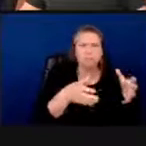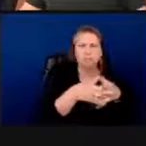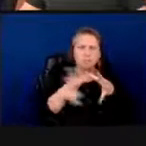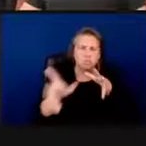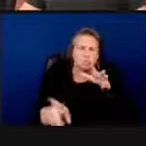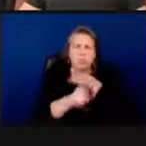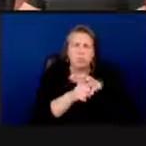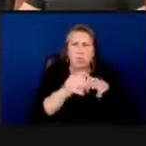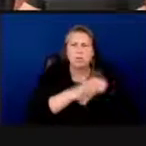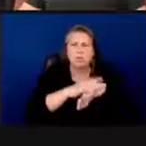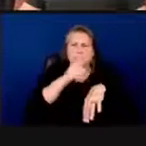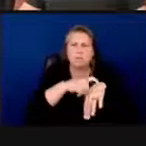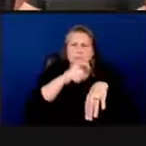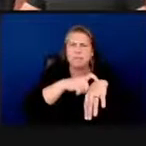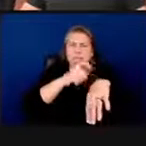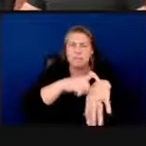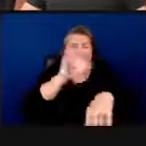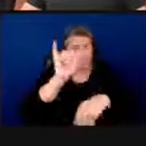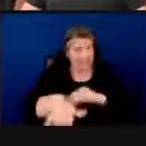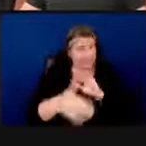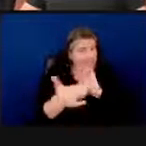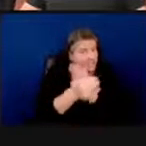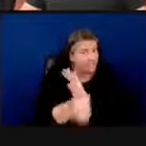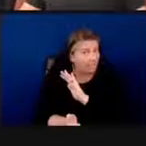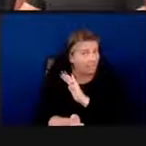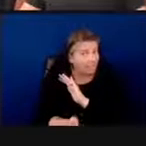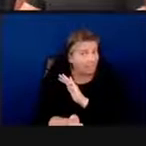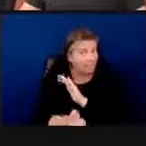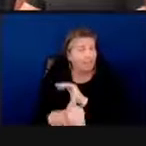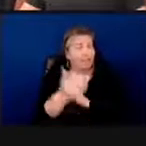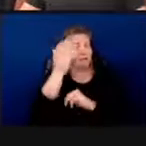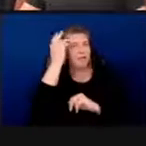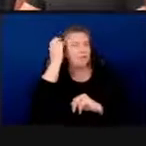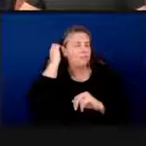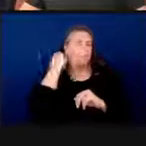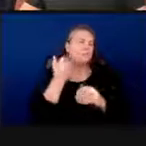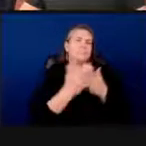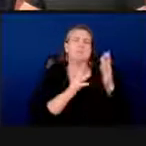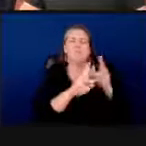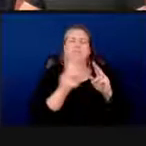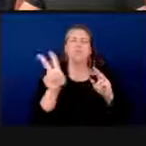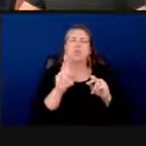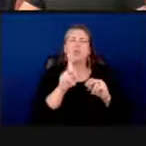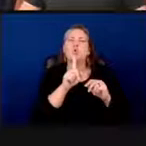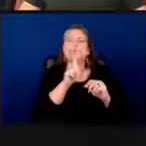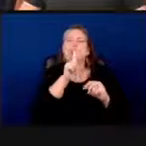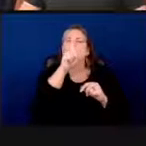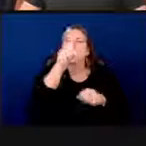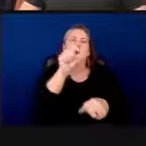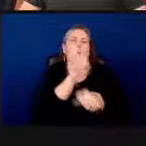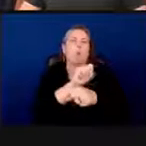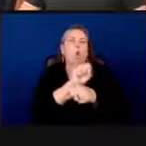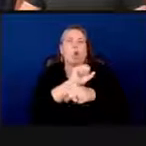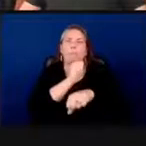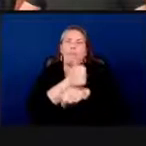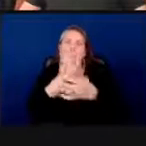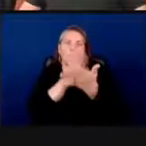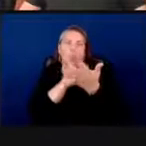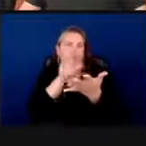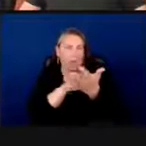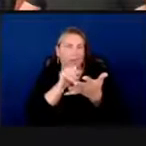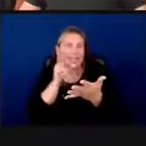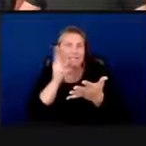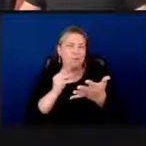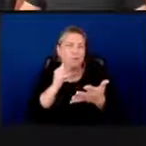إمكانية الحضور على الوقت. هذه المهارات التي تنتج استناد إلى